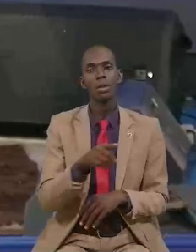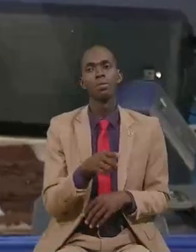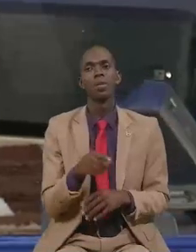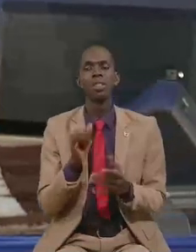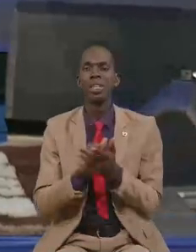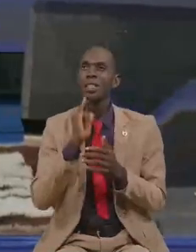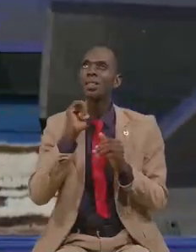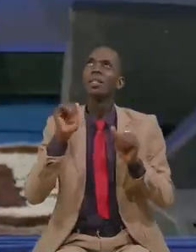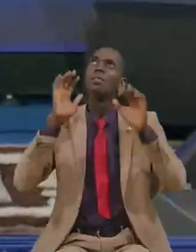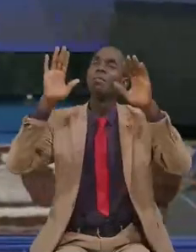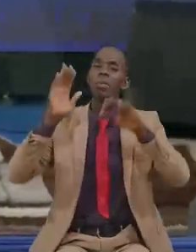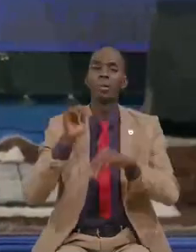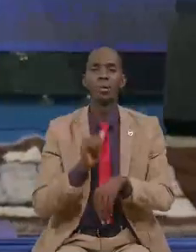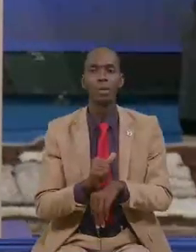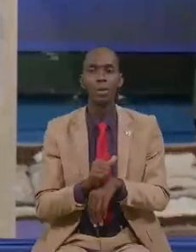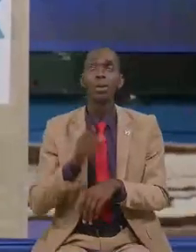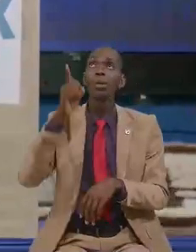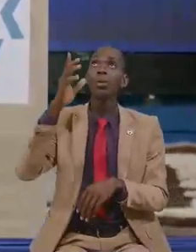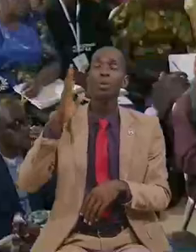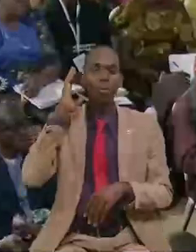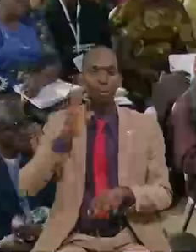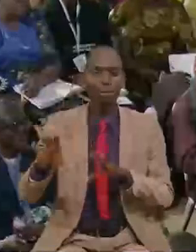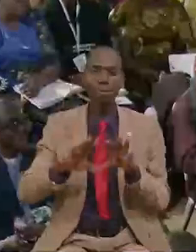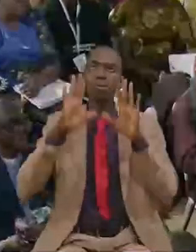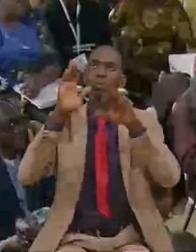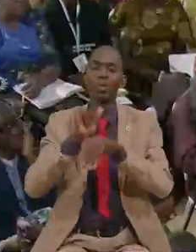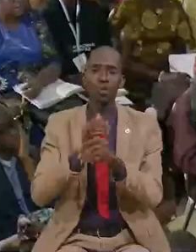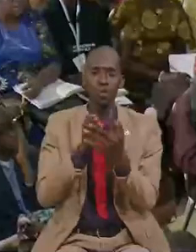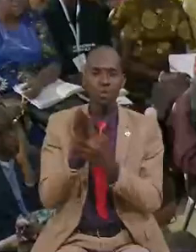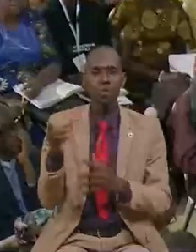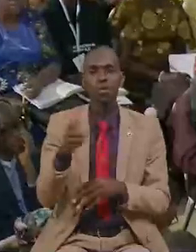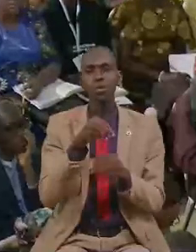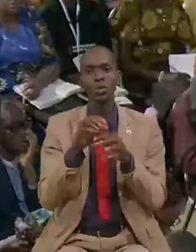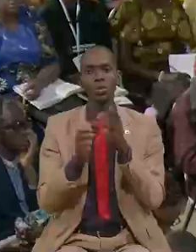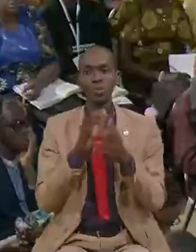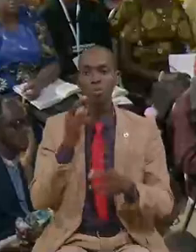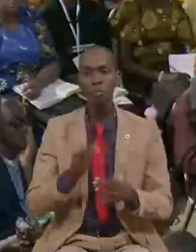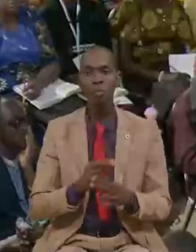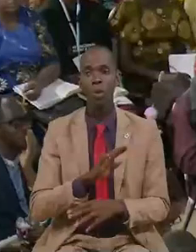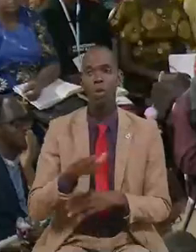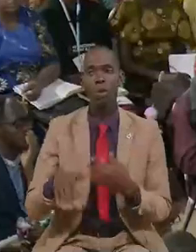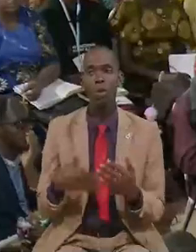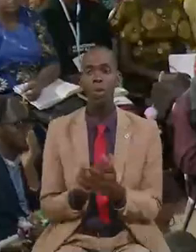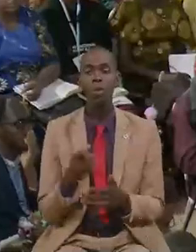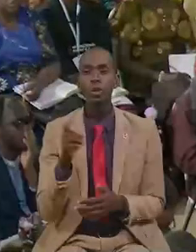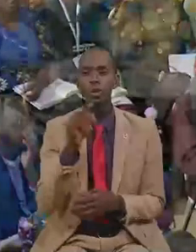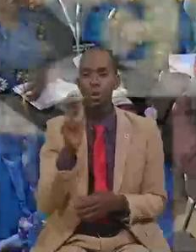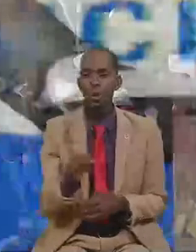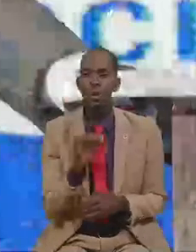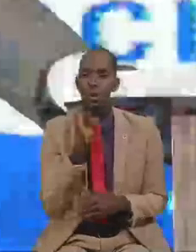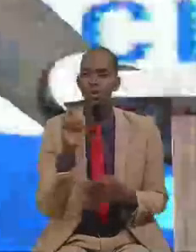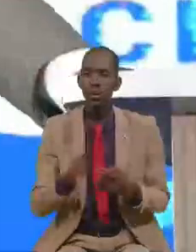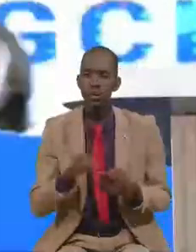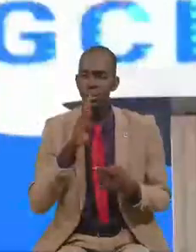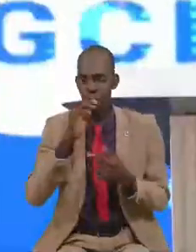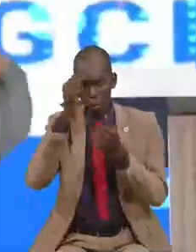miracle. Dieu fera des miracles à travers toi. Tout ce qu'il te faut, c'est d'être soumis à